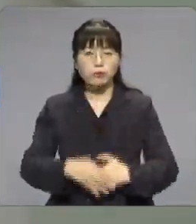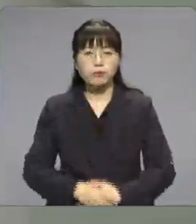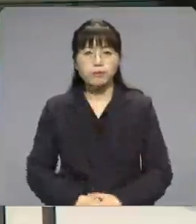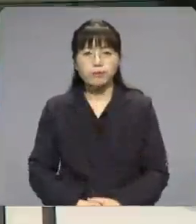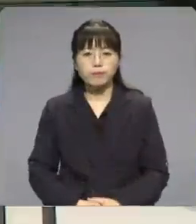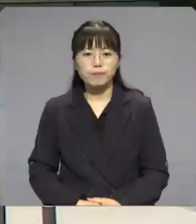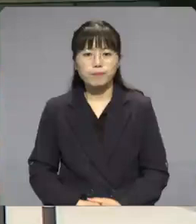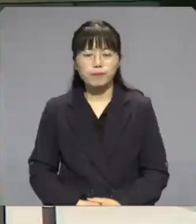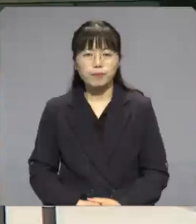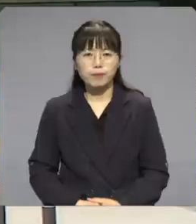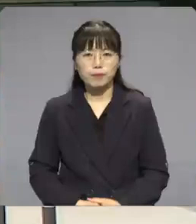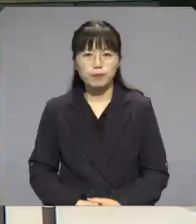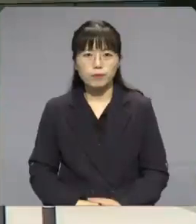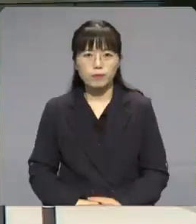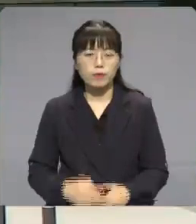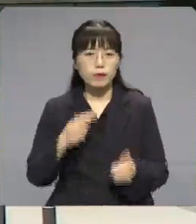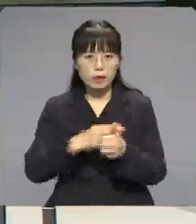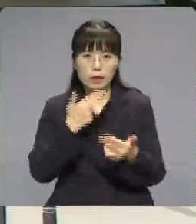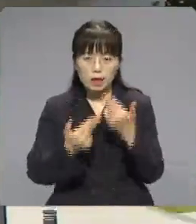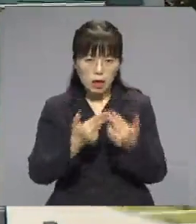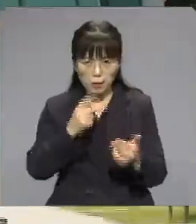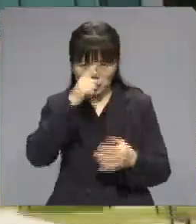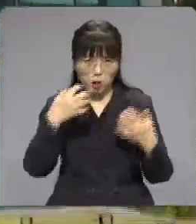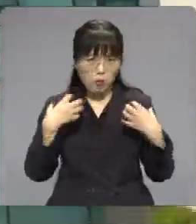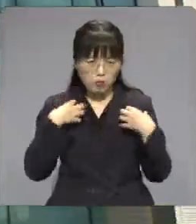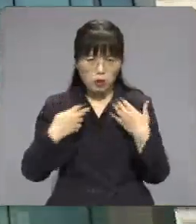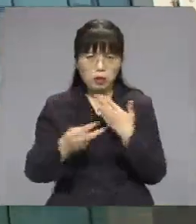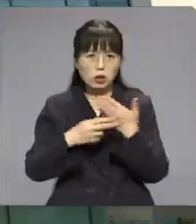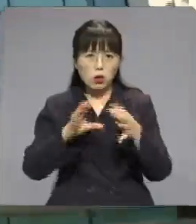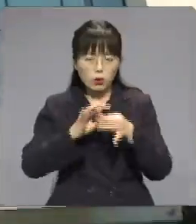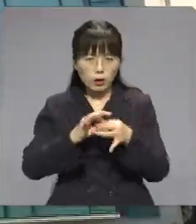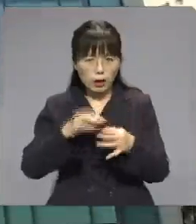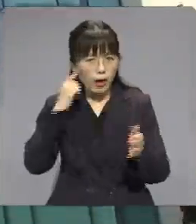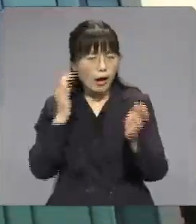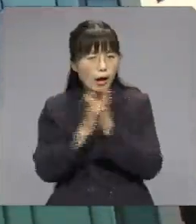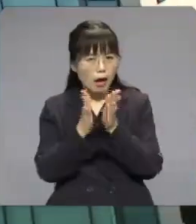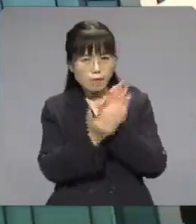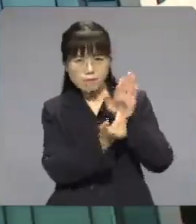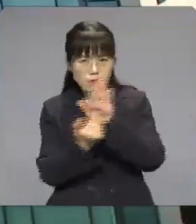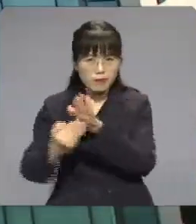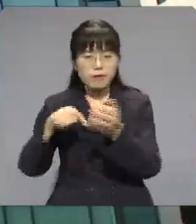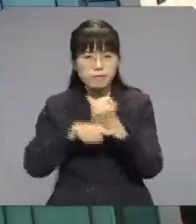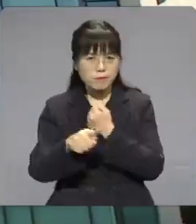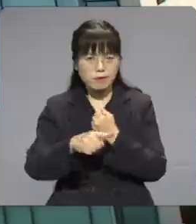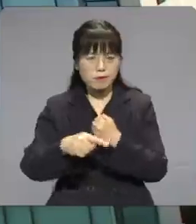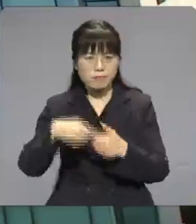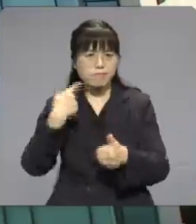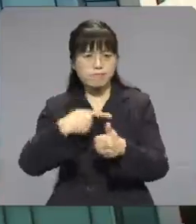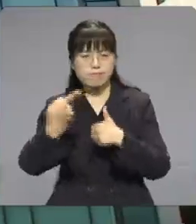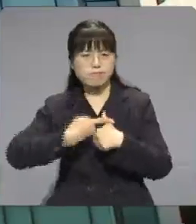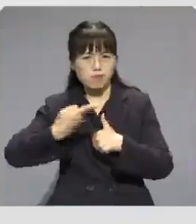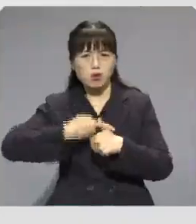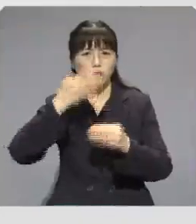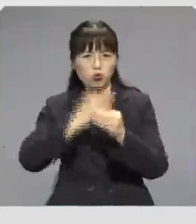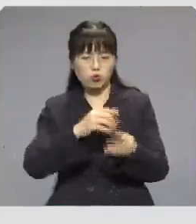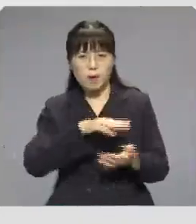있습니다. 의협은 정부가 의료계의 자발적인 저항 의지를 모욕했다고